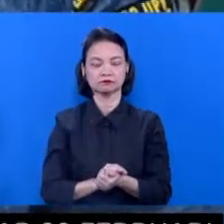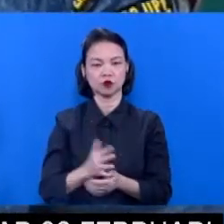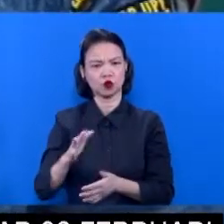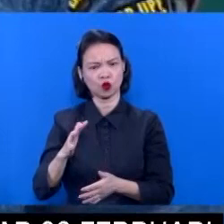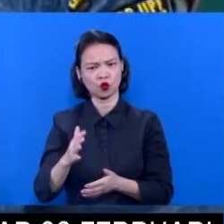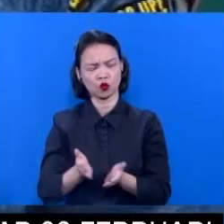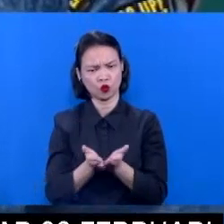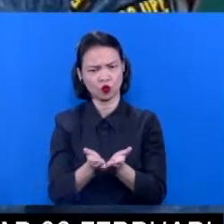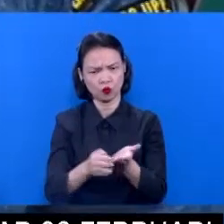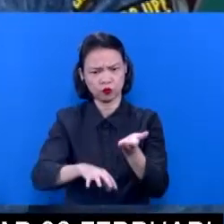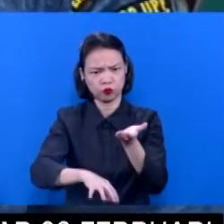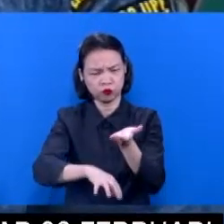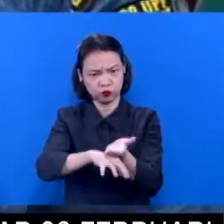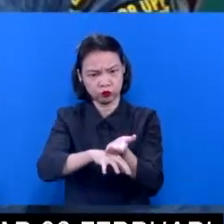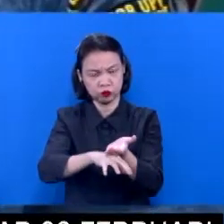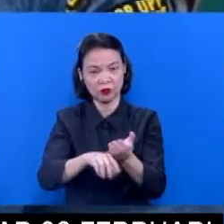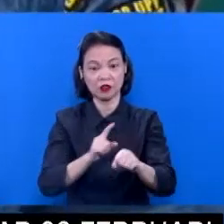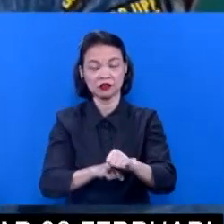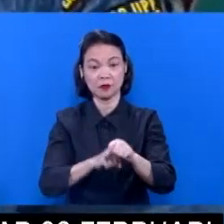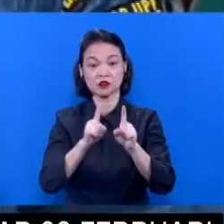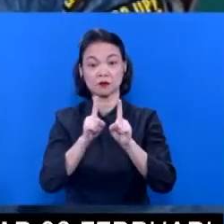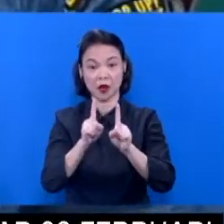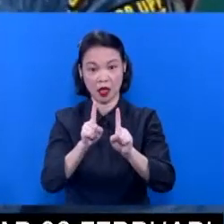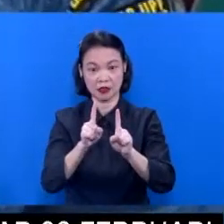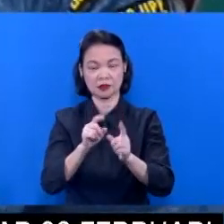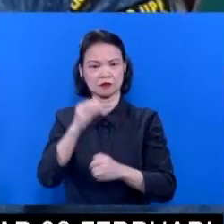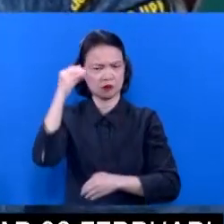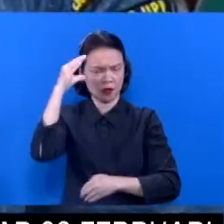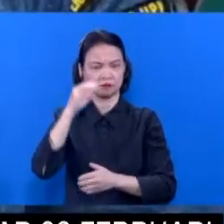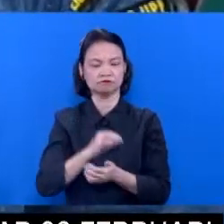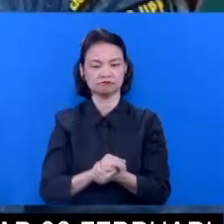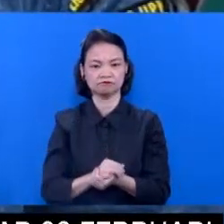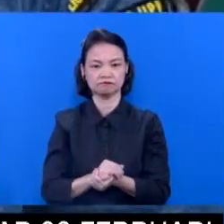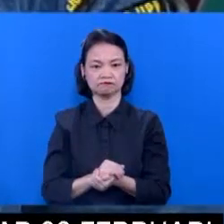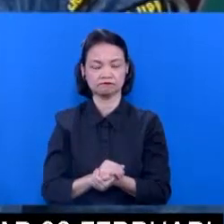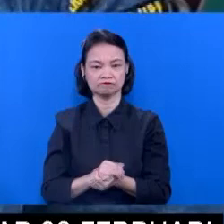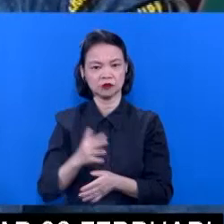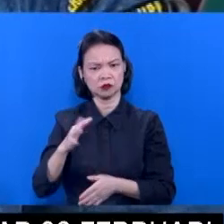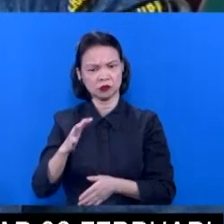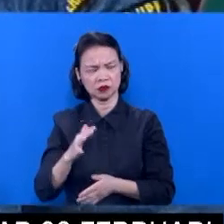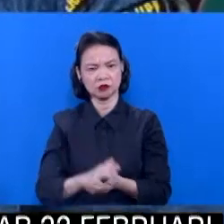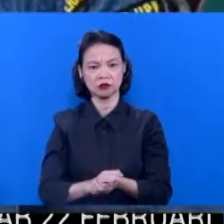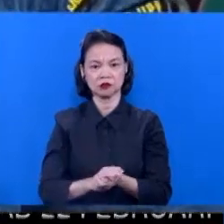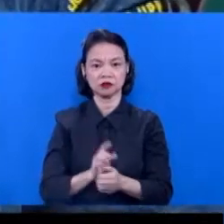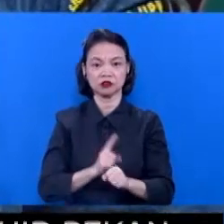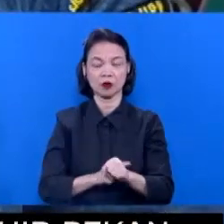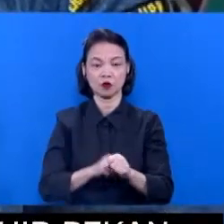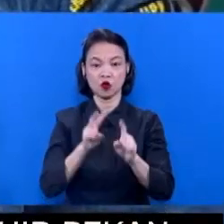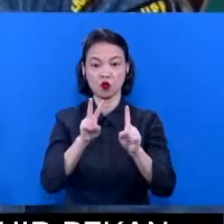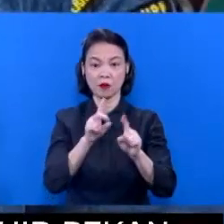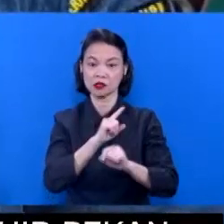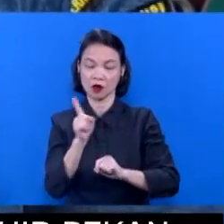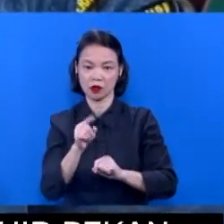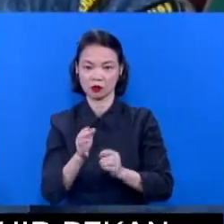dia kandas itu tanggal 2 jam 11 siang. Baik, kakak. Ya. Nah, terus sekitar jam 12 lewat itu